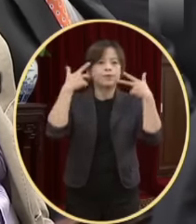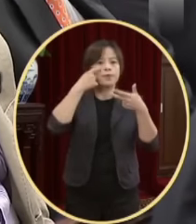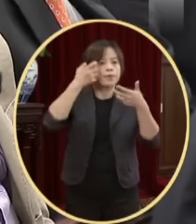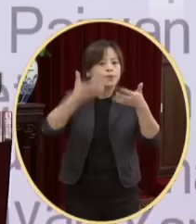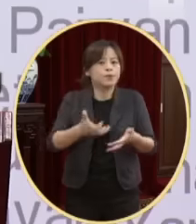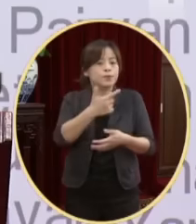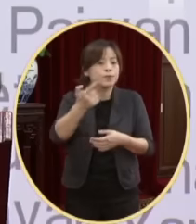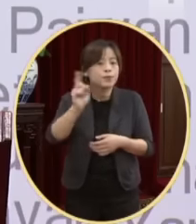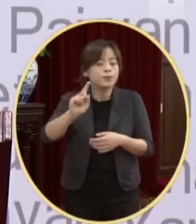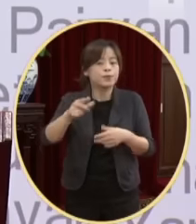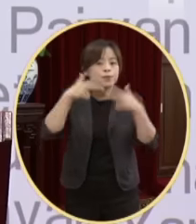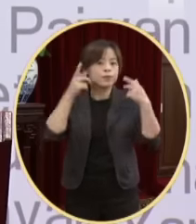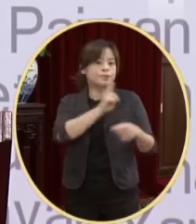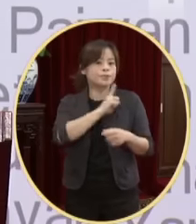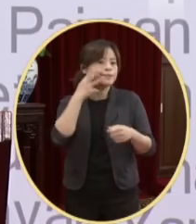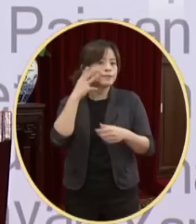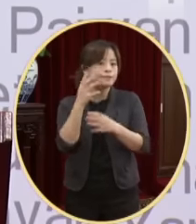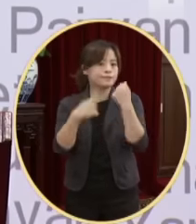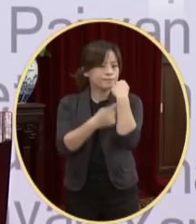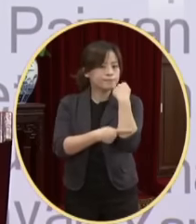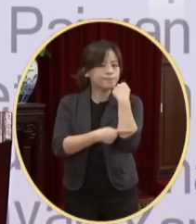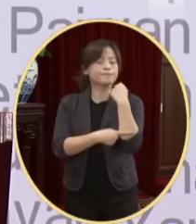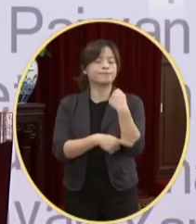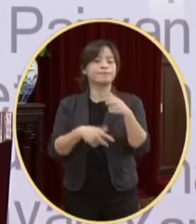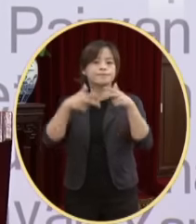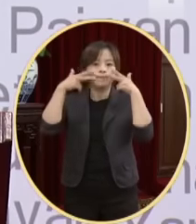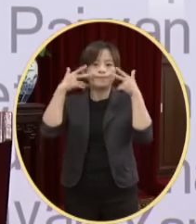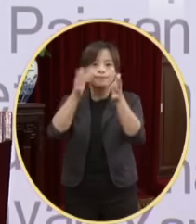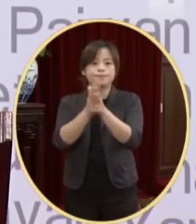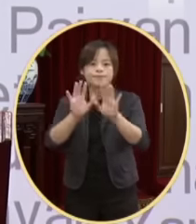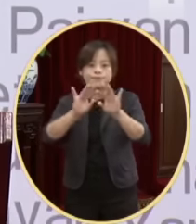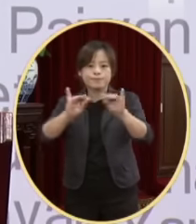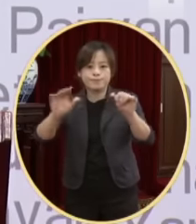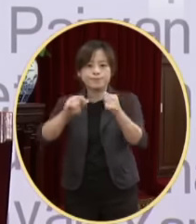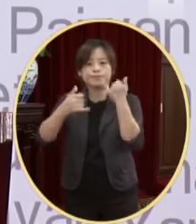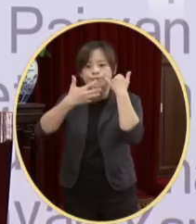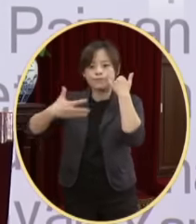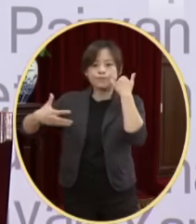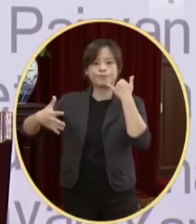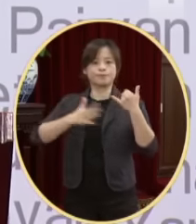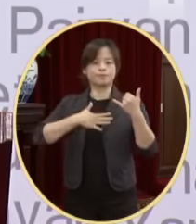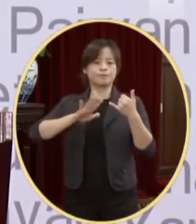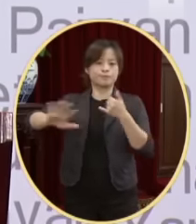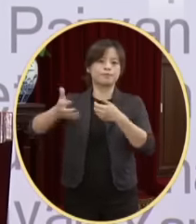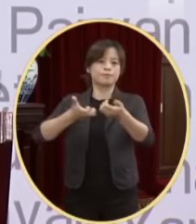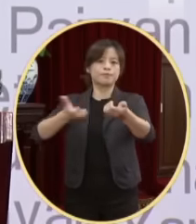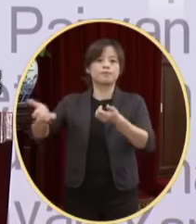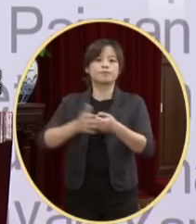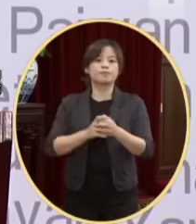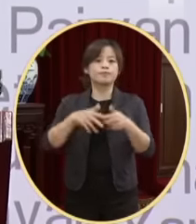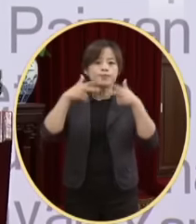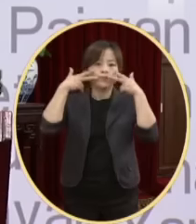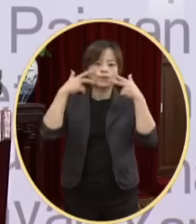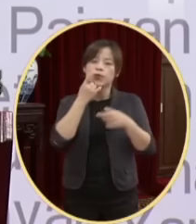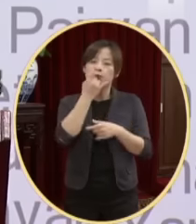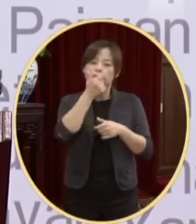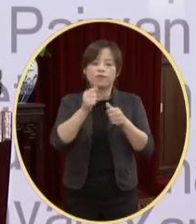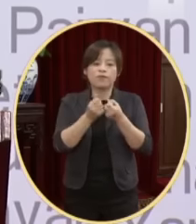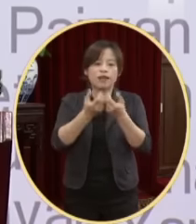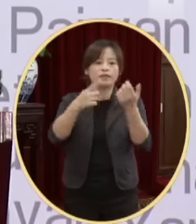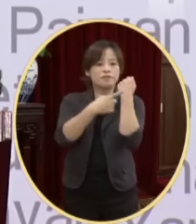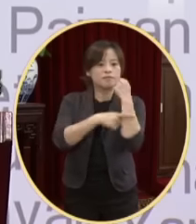的原住民族自治法、原住民族土地及海域法、原住民族语言发